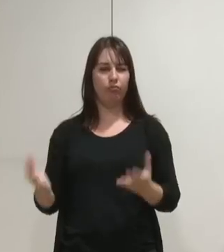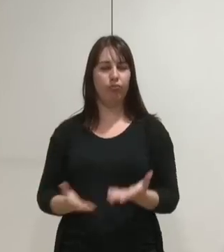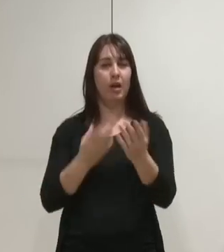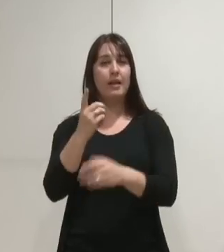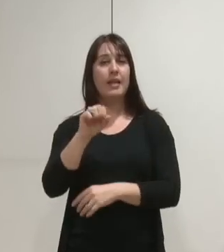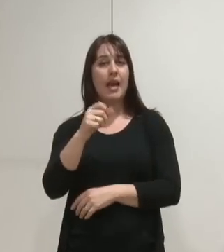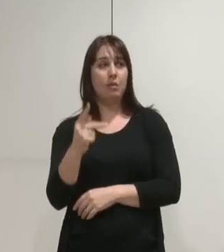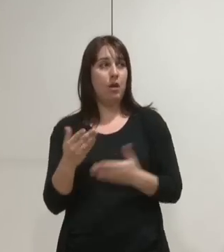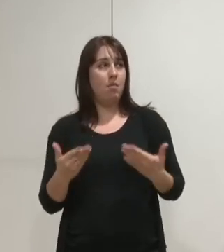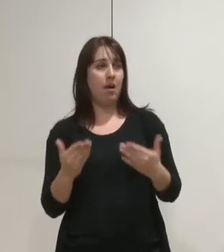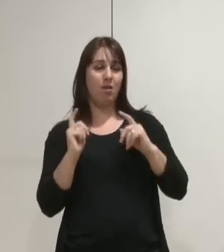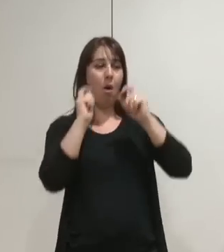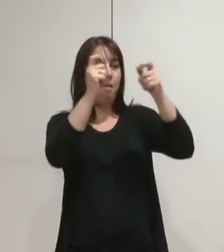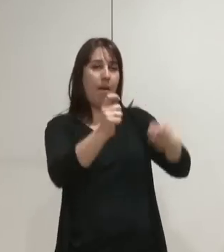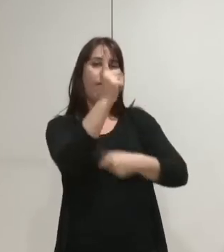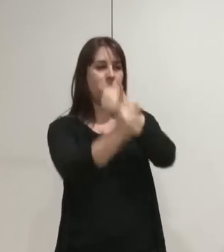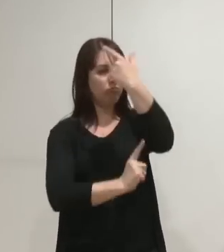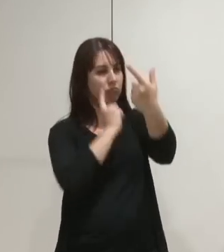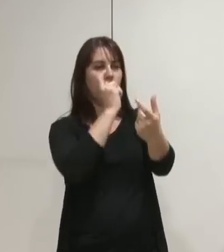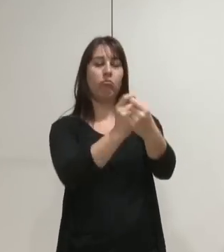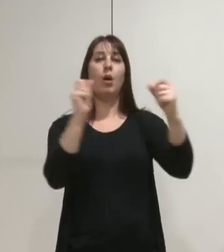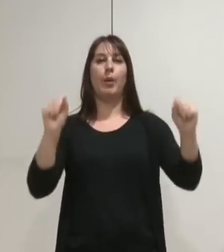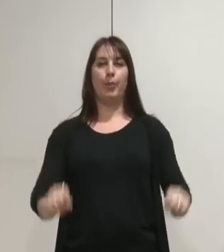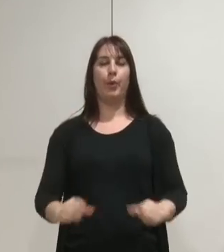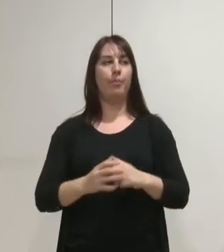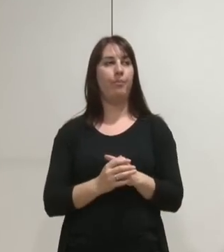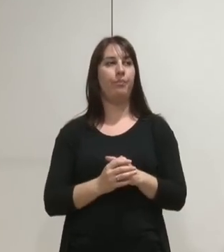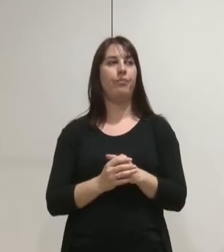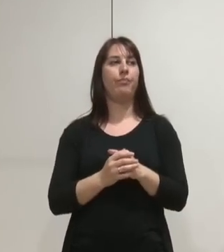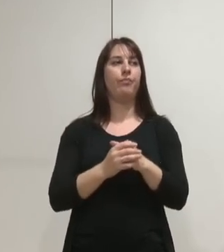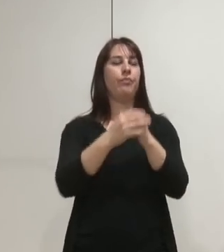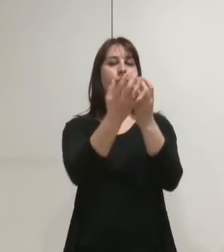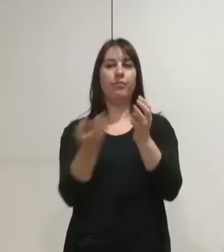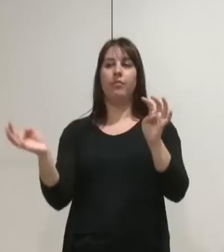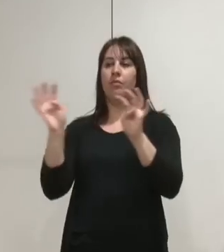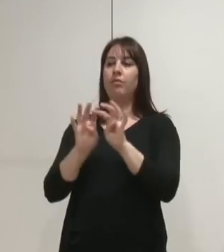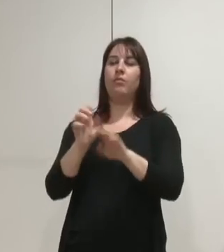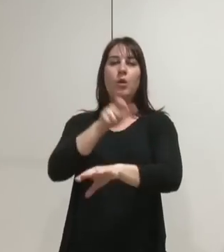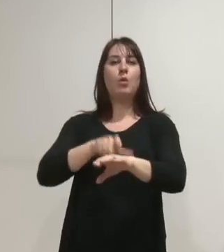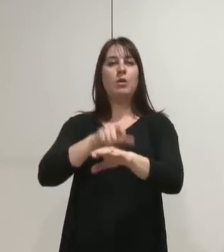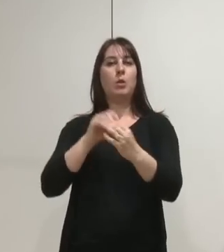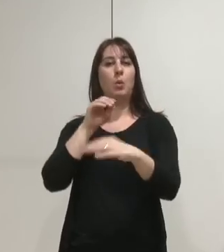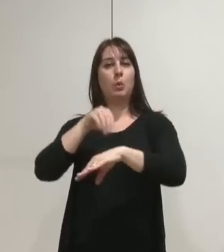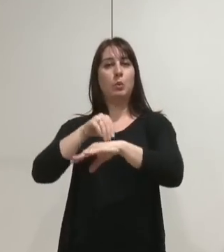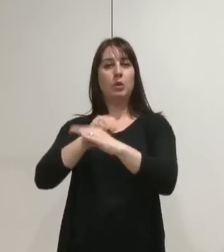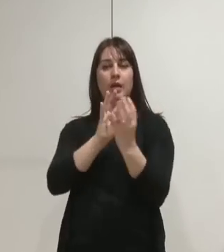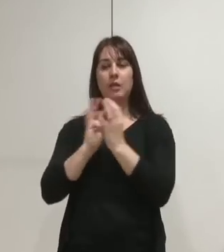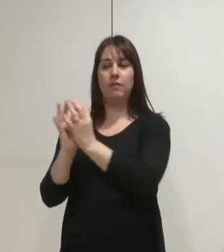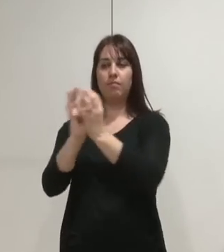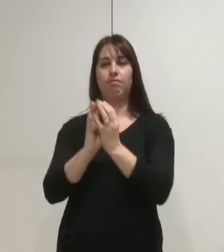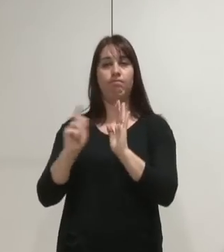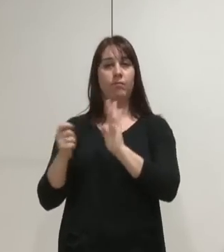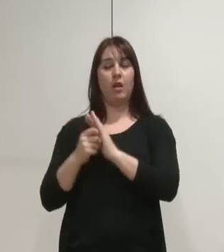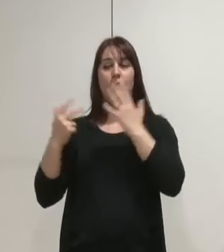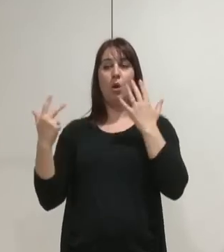désormais adaptée la commission consultative des services publics locaux s'est réunie le 8 mai dernier et a